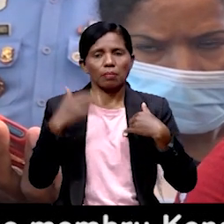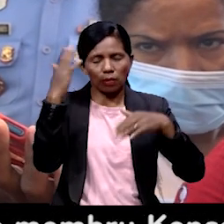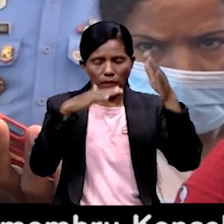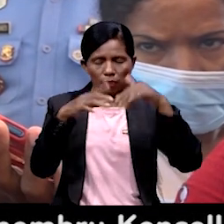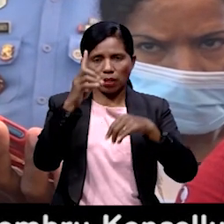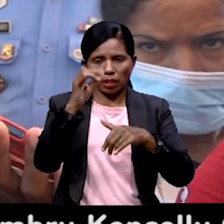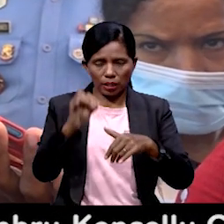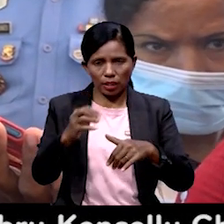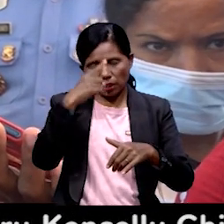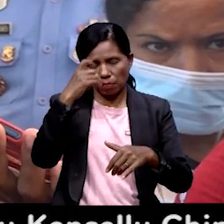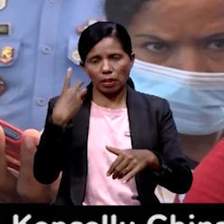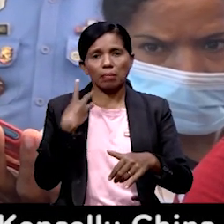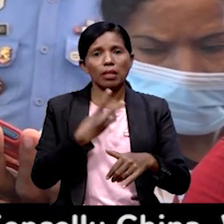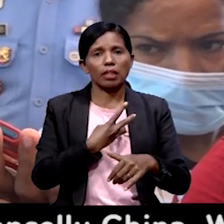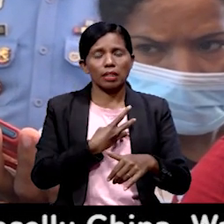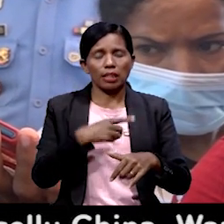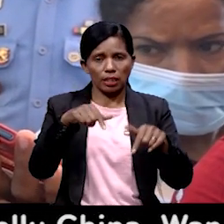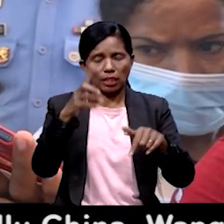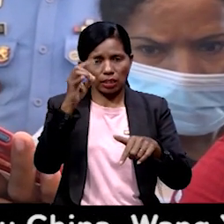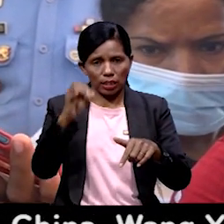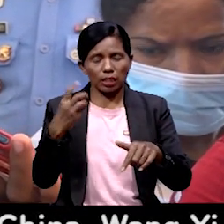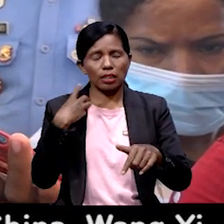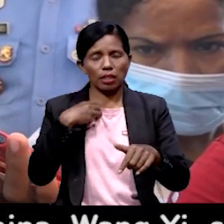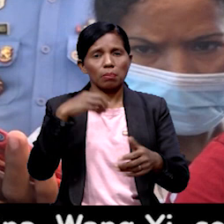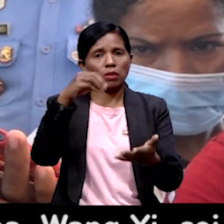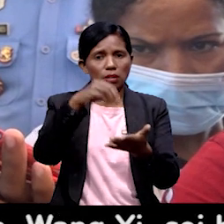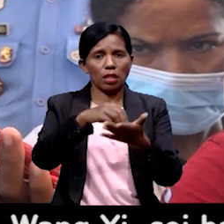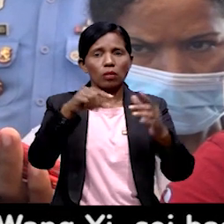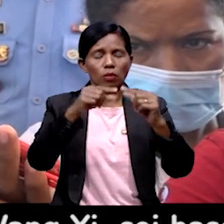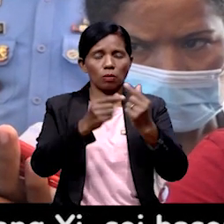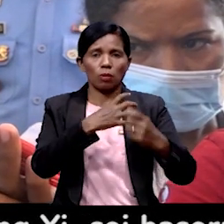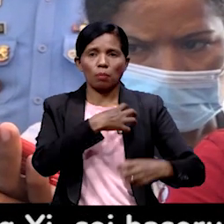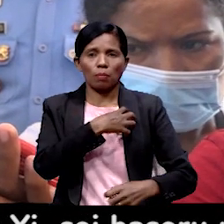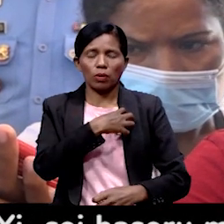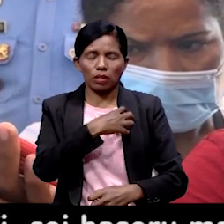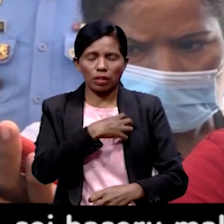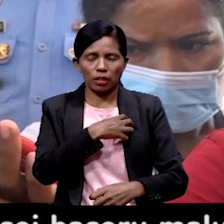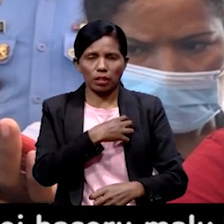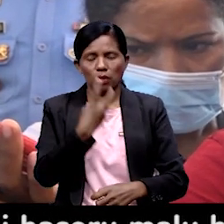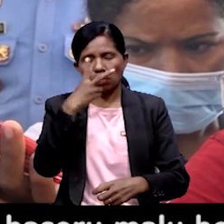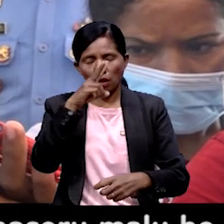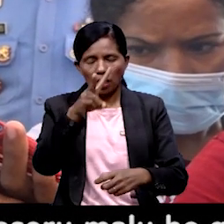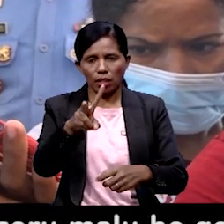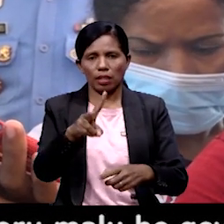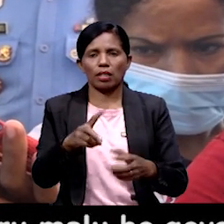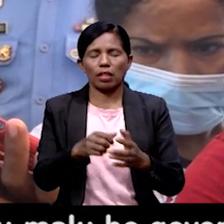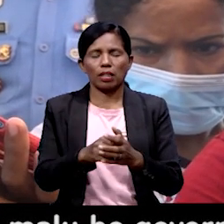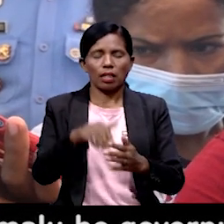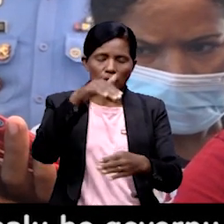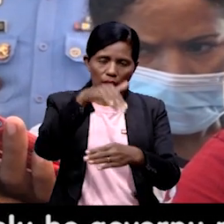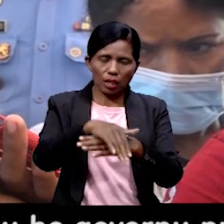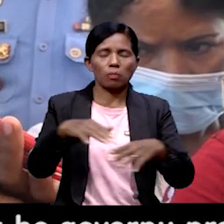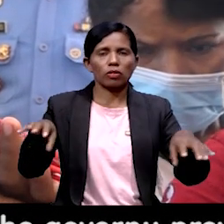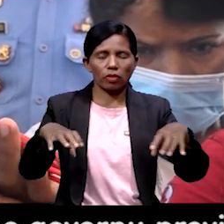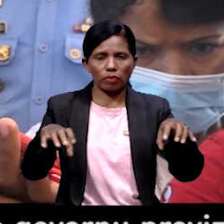mana orang itu nampak pengunci lah. Para tuh hari ekipa proprio nih ke ya pin di semana nih mas. Kalau mas servis beliau banyak sih